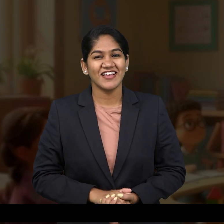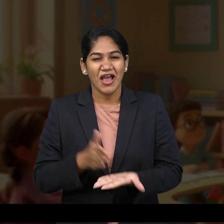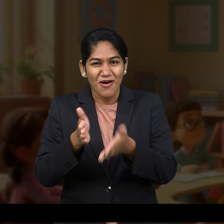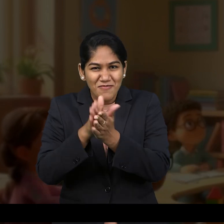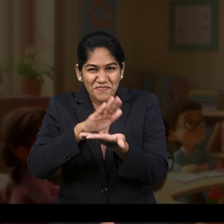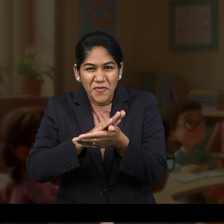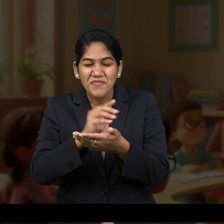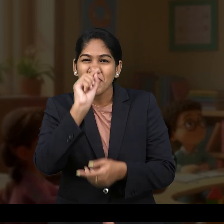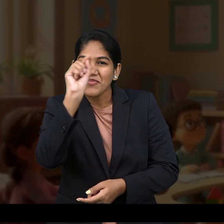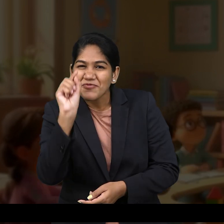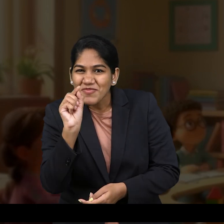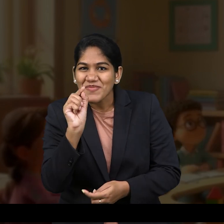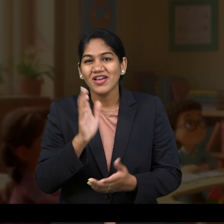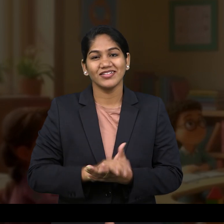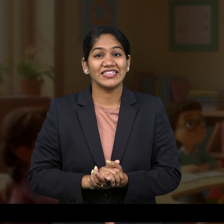గోధుమ,